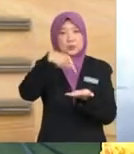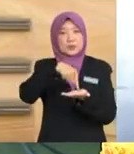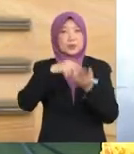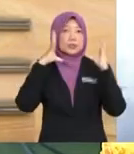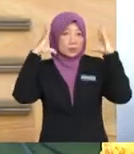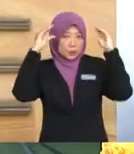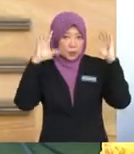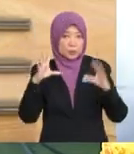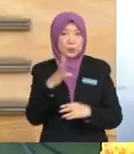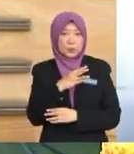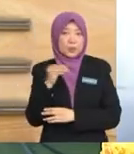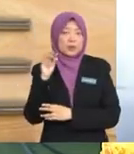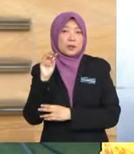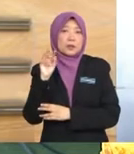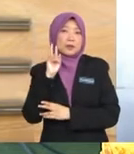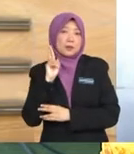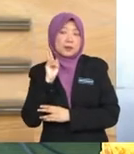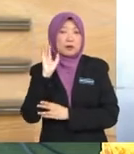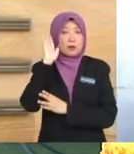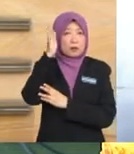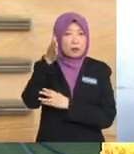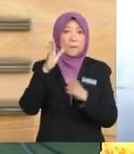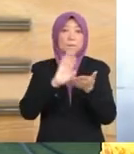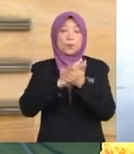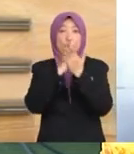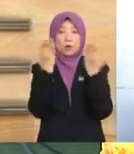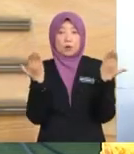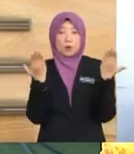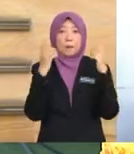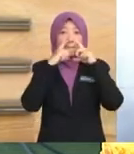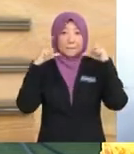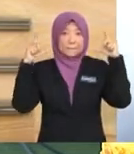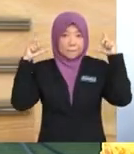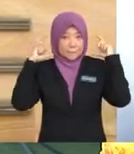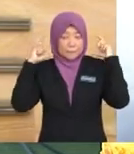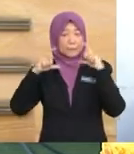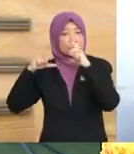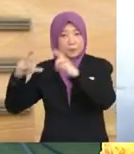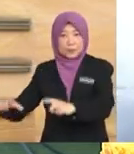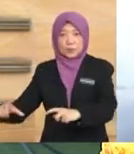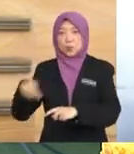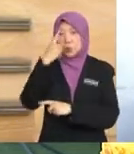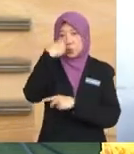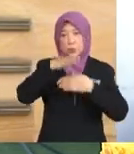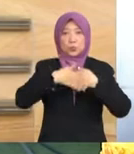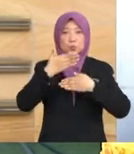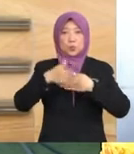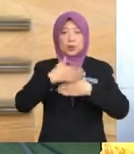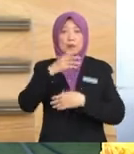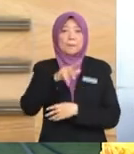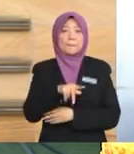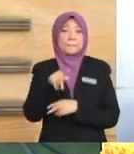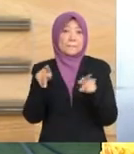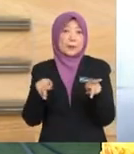juga saya dibenarkan untuk membuka pelitup muka bagi memudahkan adik-adik kita yang berkeperluan khas membaca